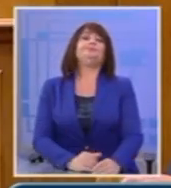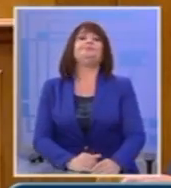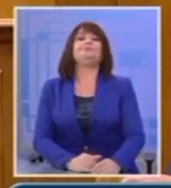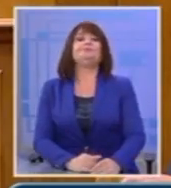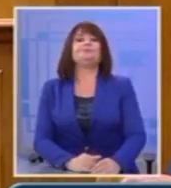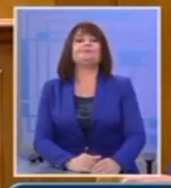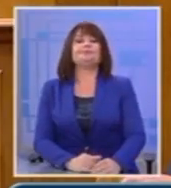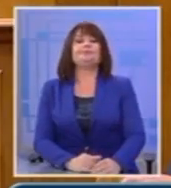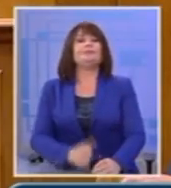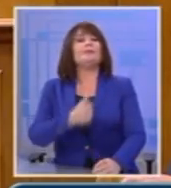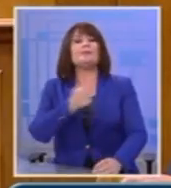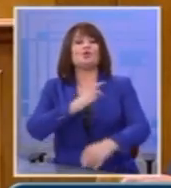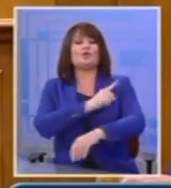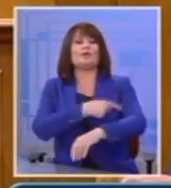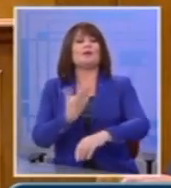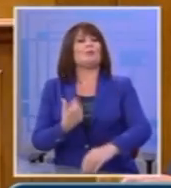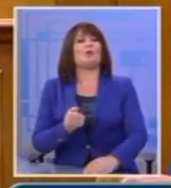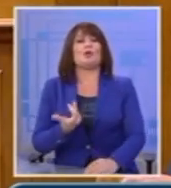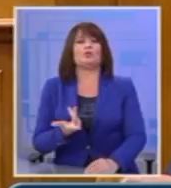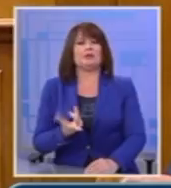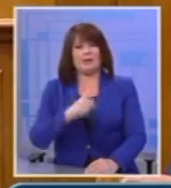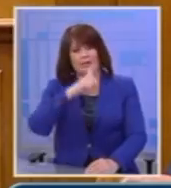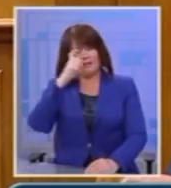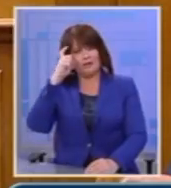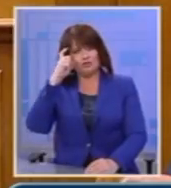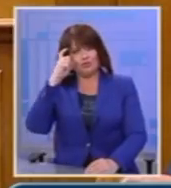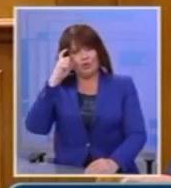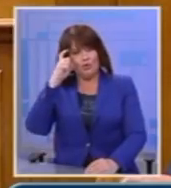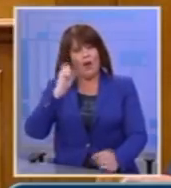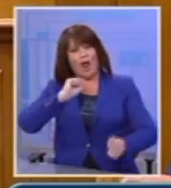Και με μοναδική δύναμη σε αυτή την δύσκολη αναμέτρηση,